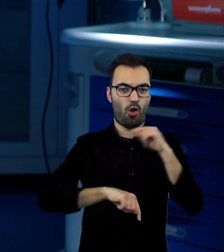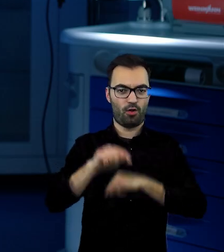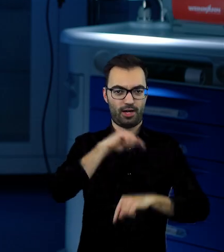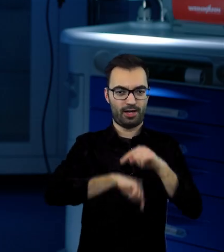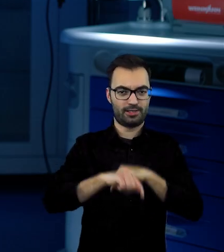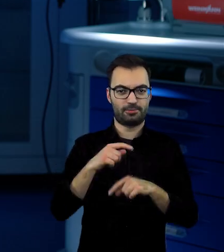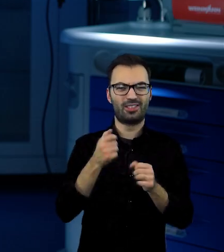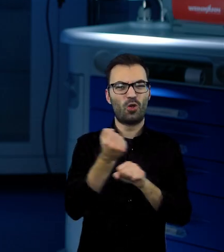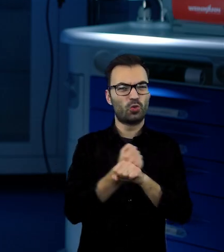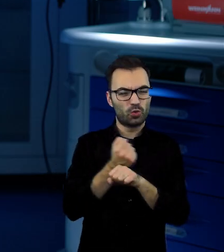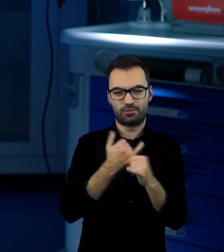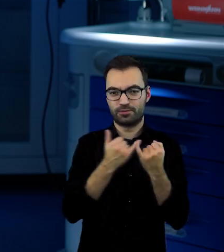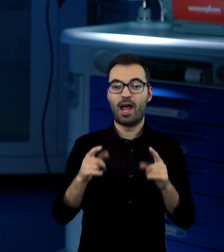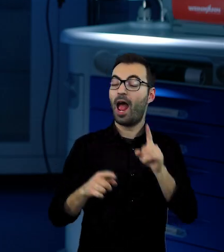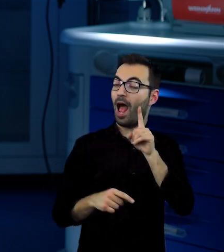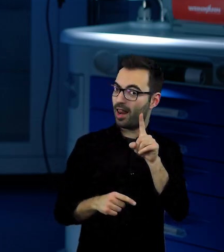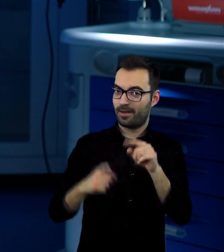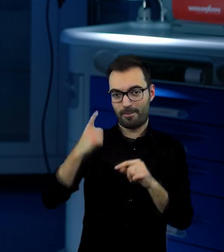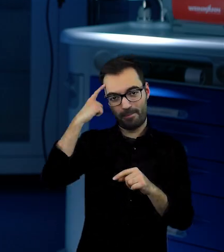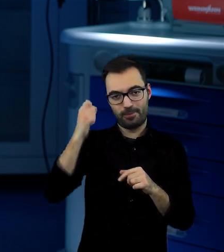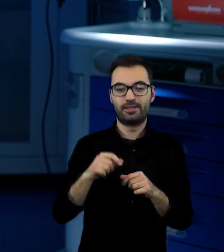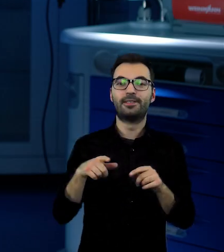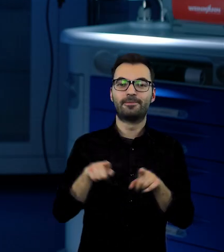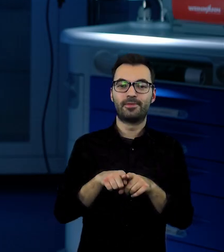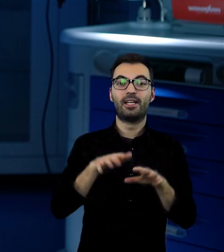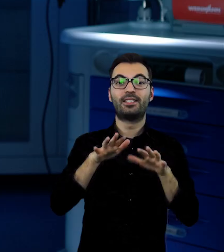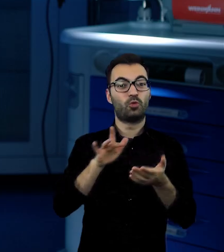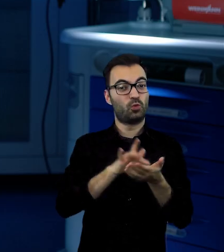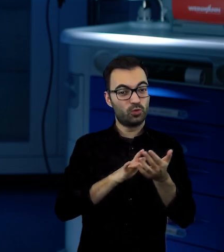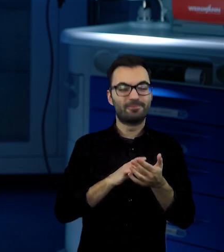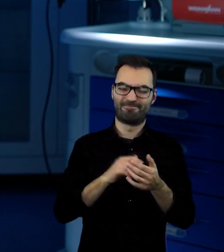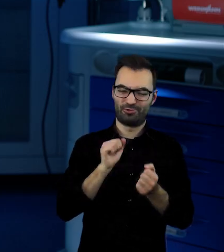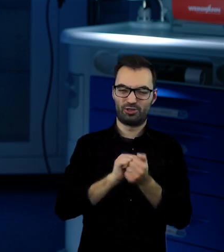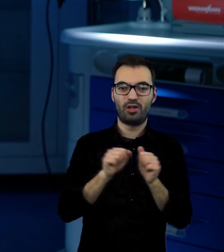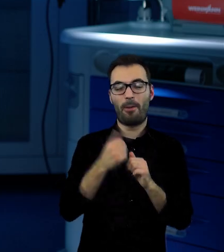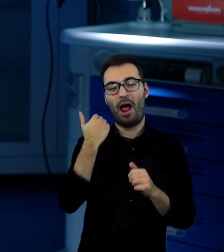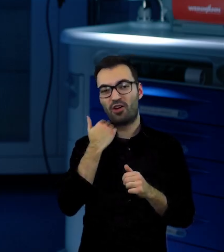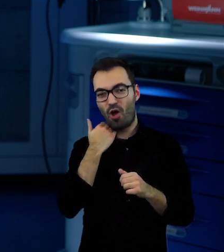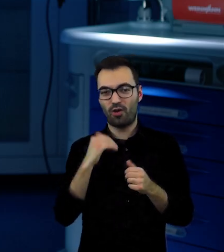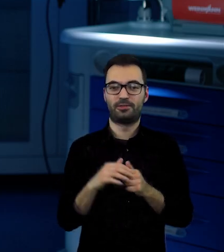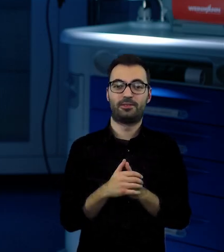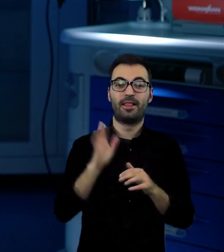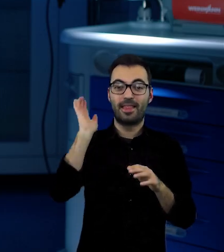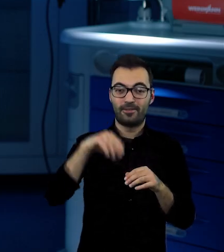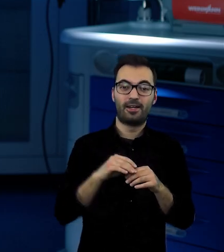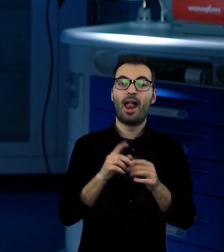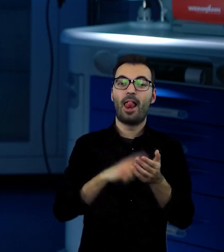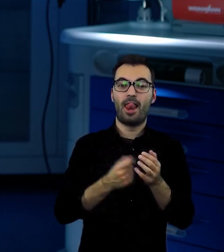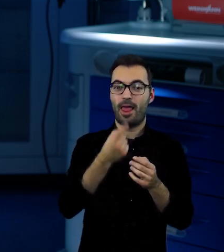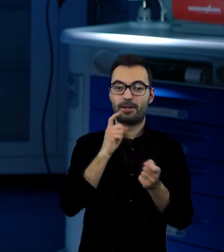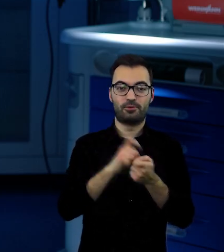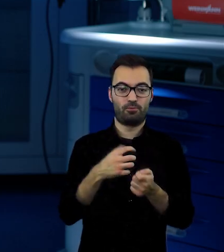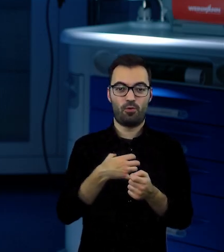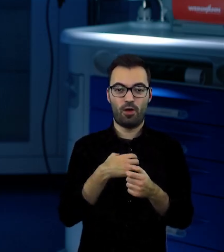nasz organizm z toksyn. Trzeba jednak pamiętać, że szkodzi jej nadmiar tłuszczów w diecie, alkohol, a nawet popularne